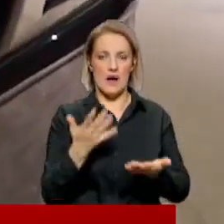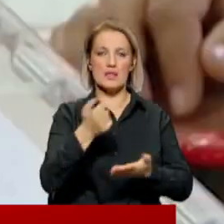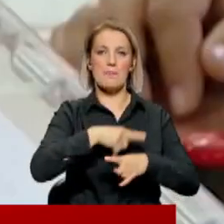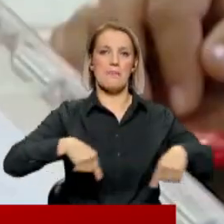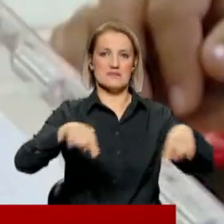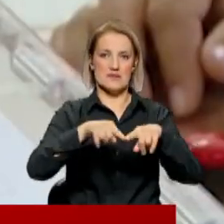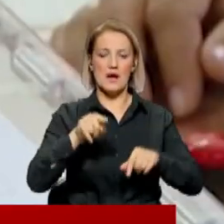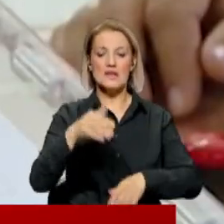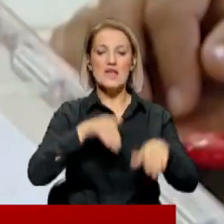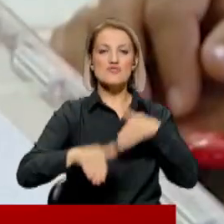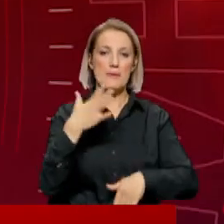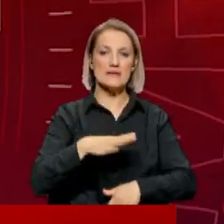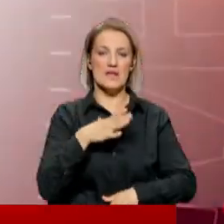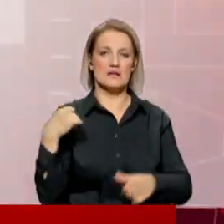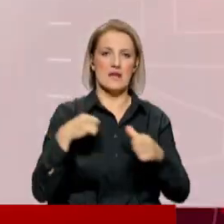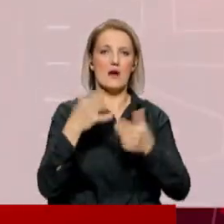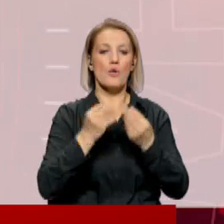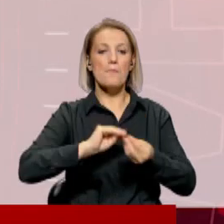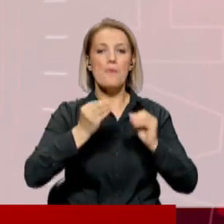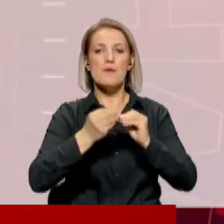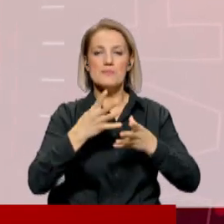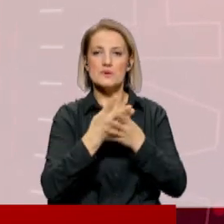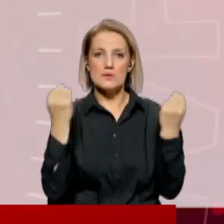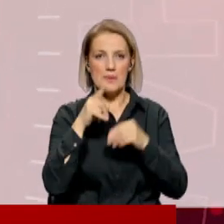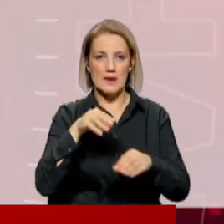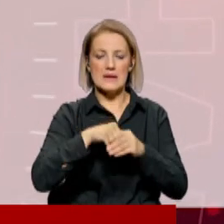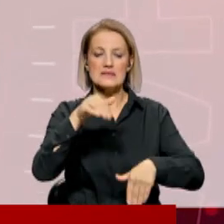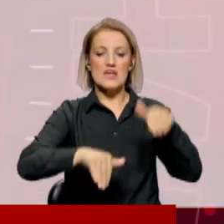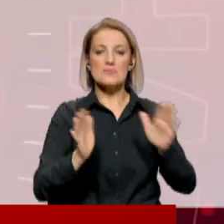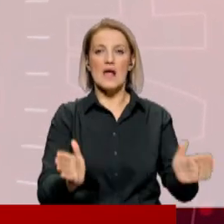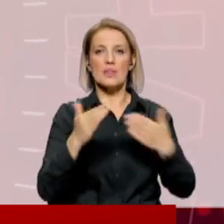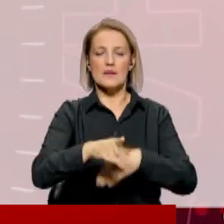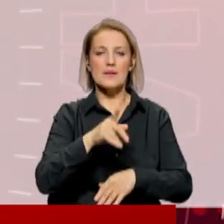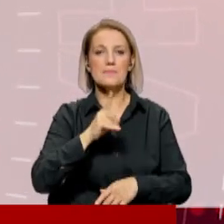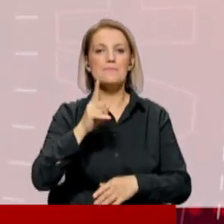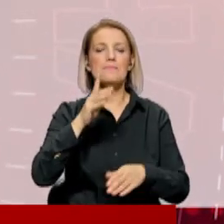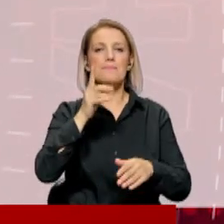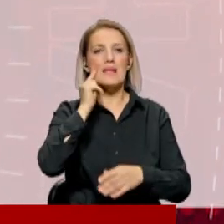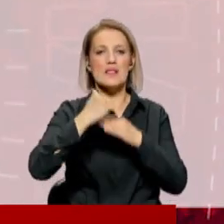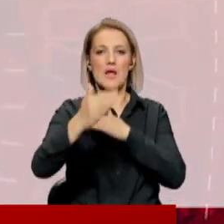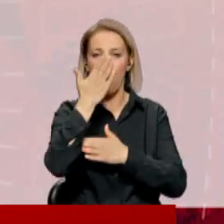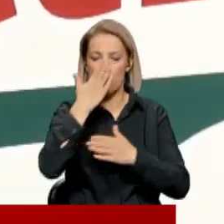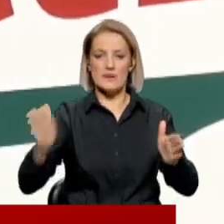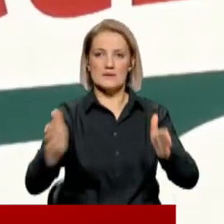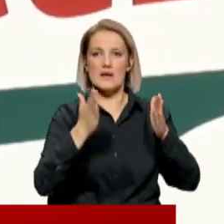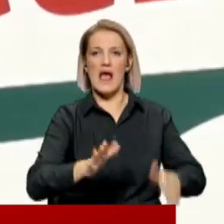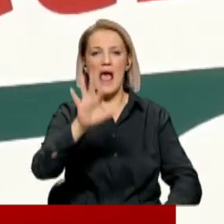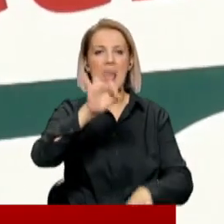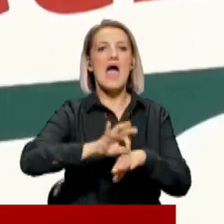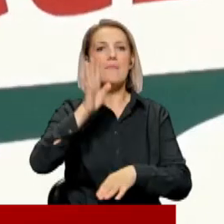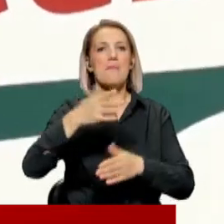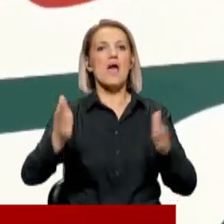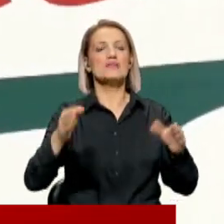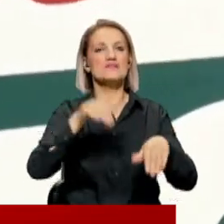masa. Seçim isteği yinelendi. Sorunları aşabilmenin yolu seçim sandığının bir an evvel milletimizin önüne getirilmesidir. Hemen